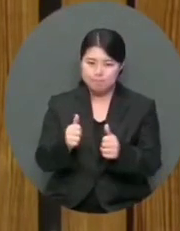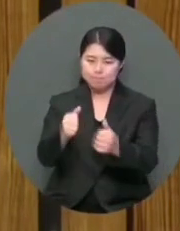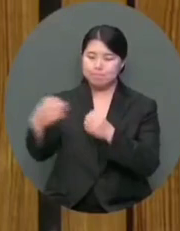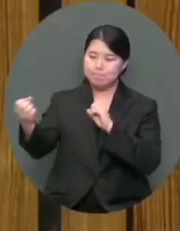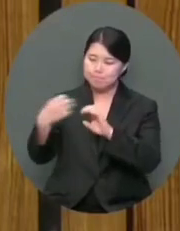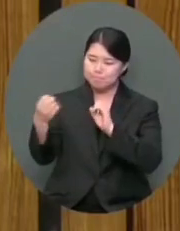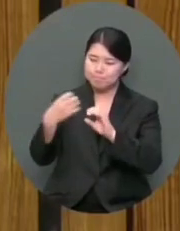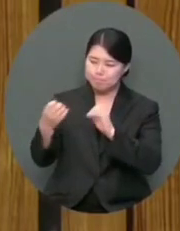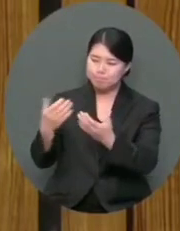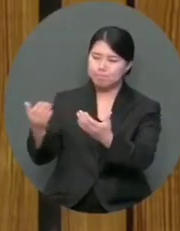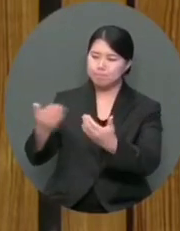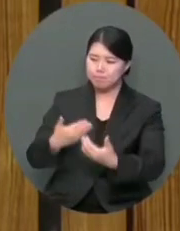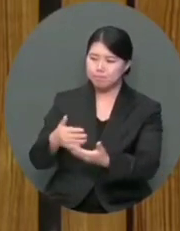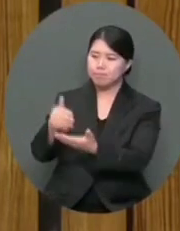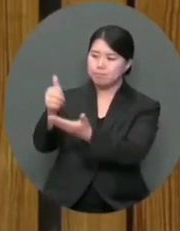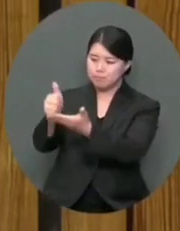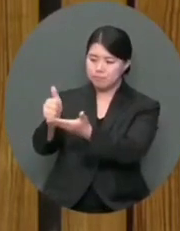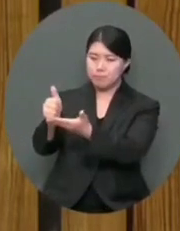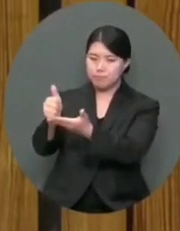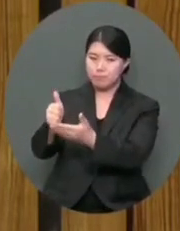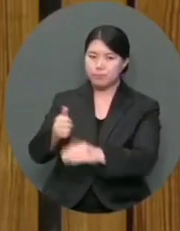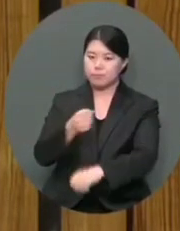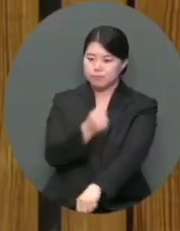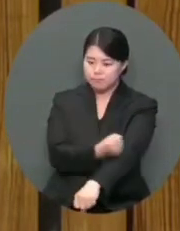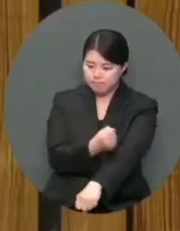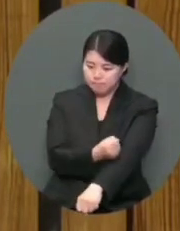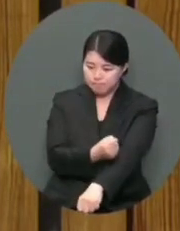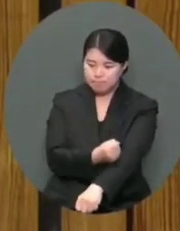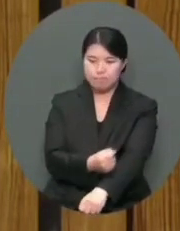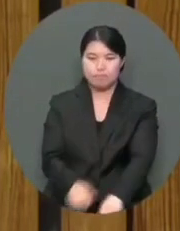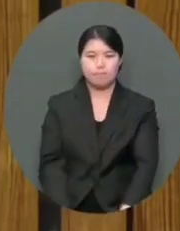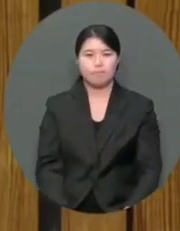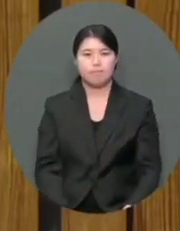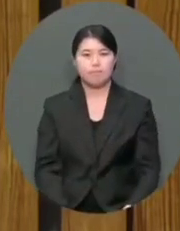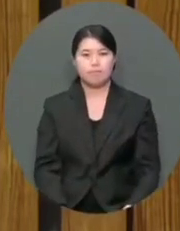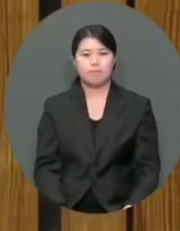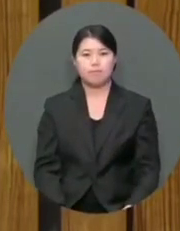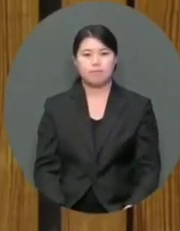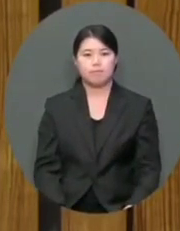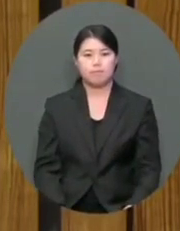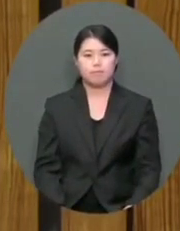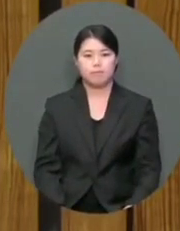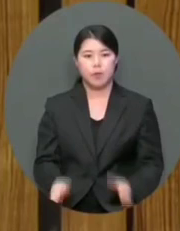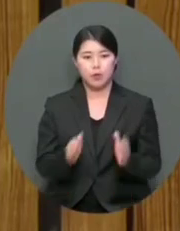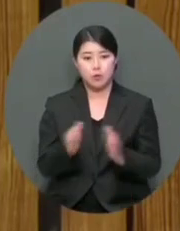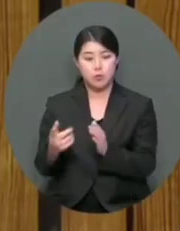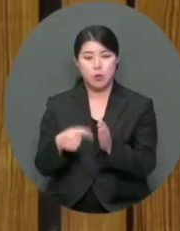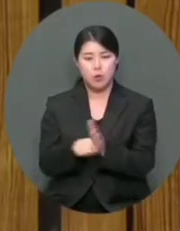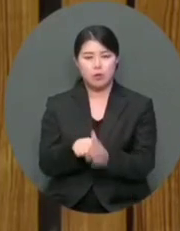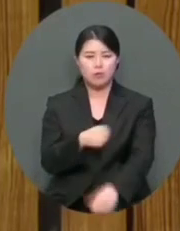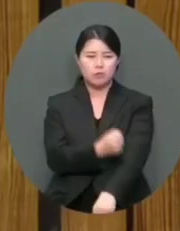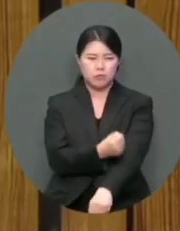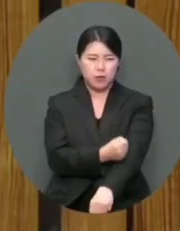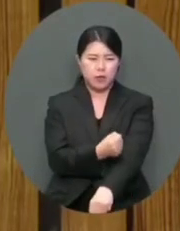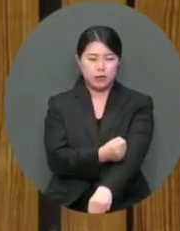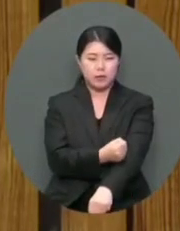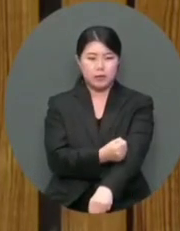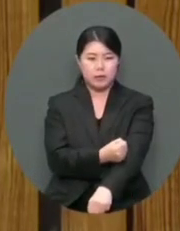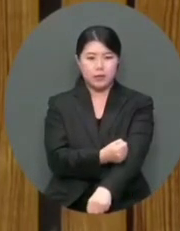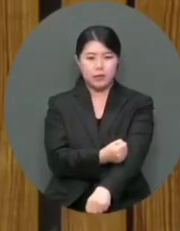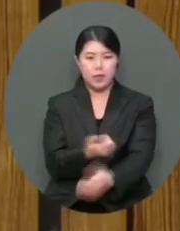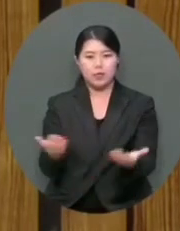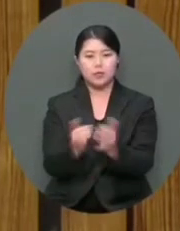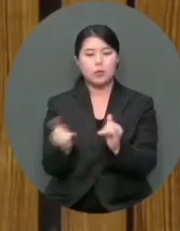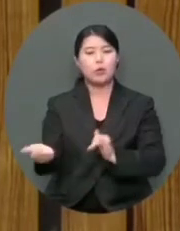주신 대법원장 후보자께도 다시 한번 수고하셨다는 말씀을 드립니다. 인사청문회 준비를 위하여 수고해 주신 직공